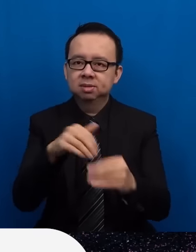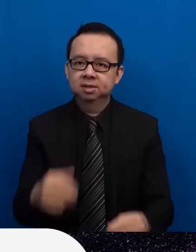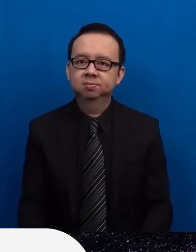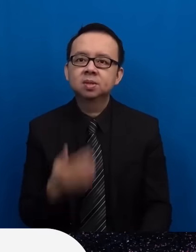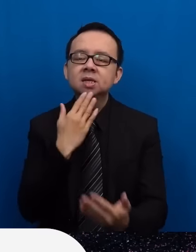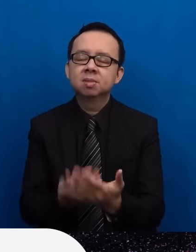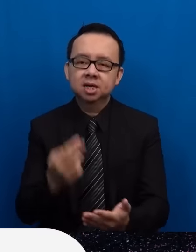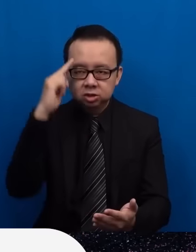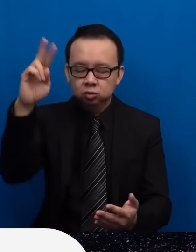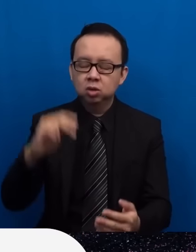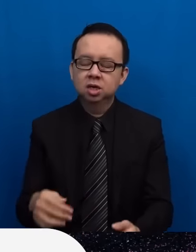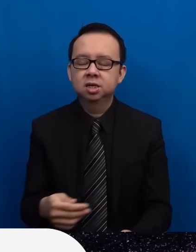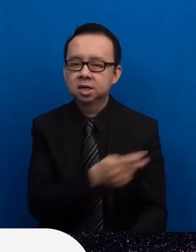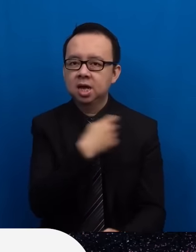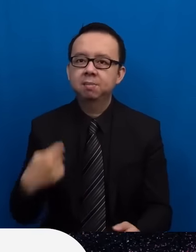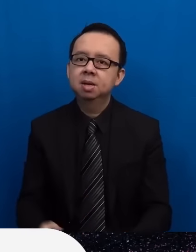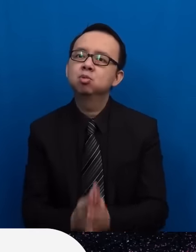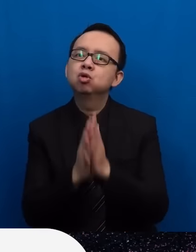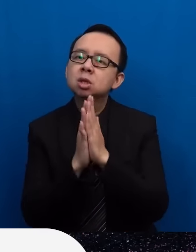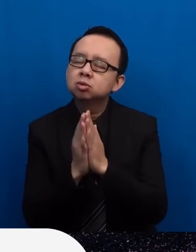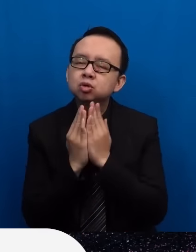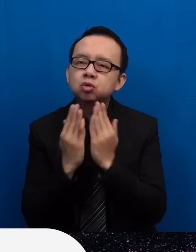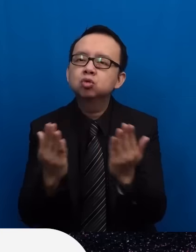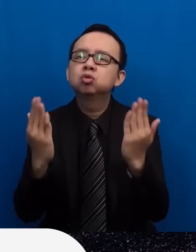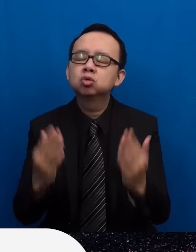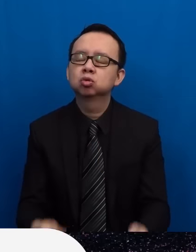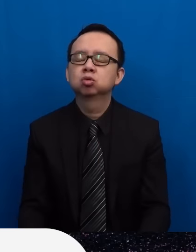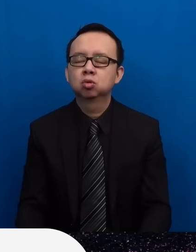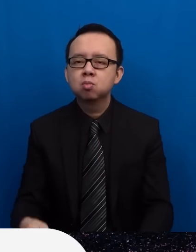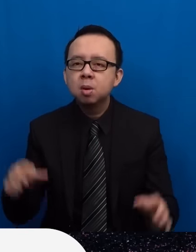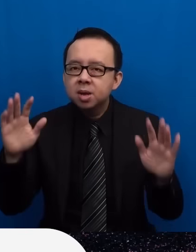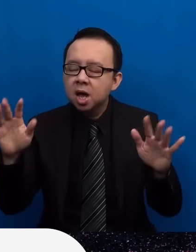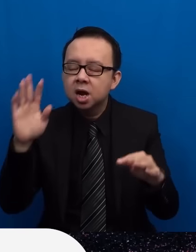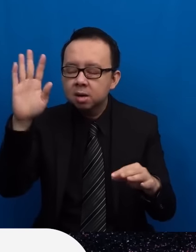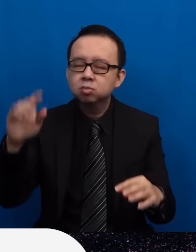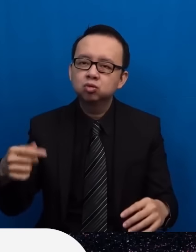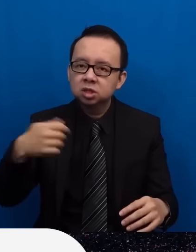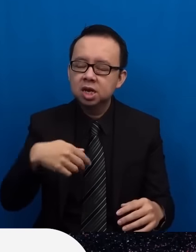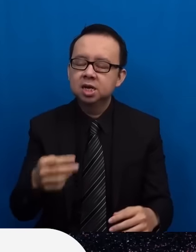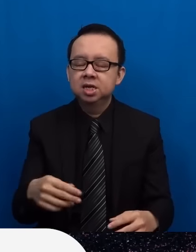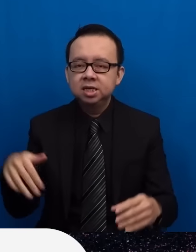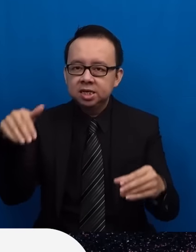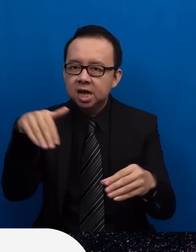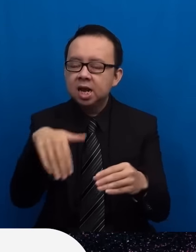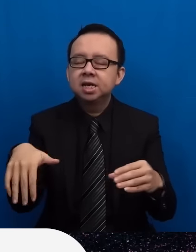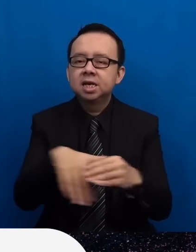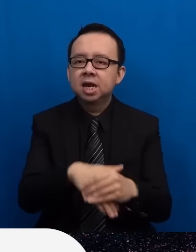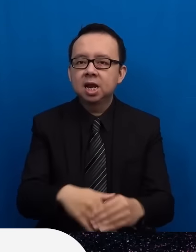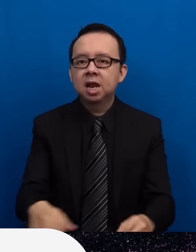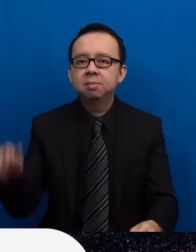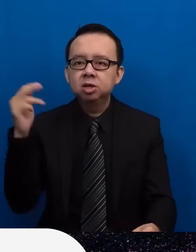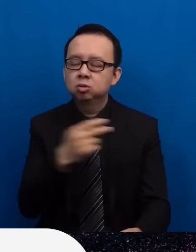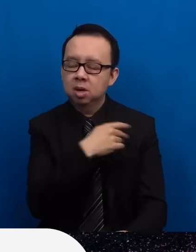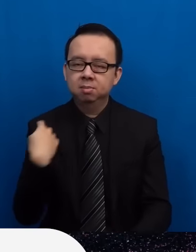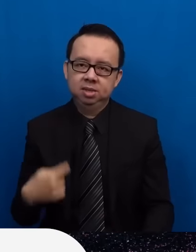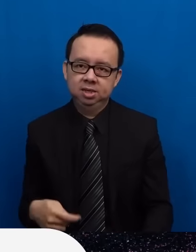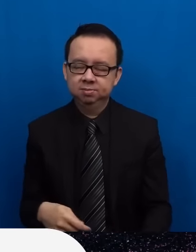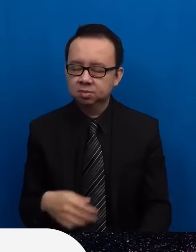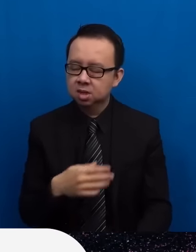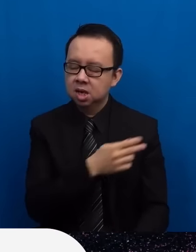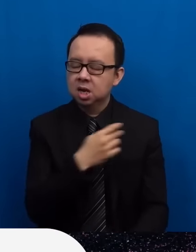kami mengucap syukur karena pemeliharaan-Mu itu begitu nyata di dalam hidup kami. Apapun kondisi kami Tuhan, kami tidak takut karena